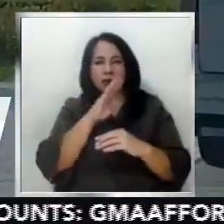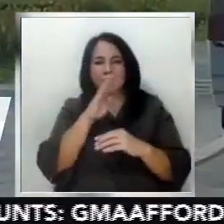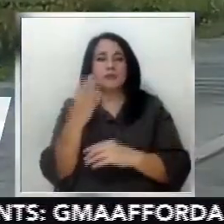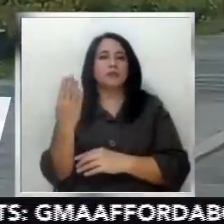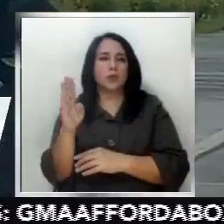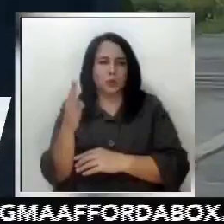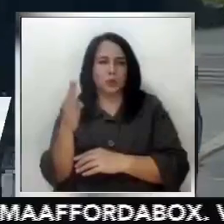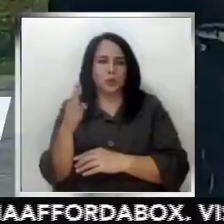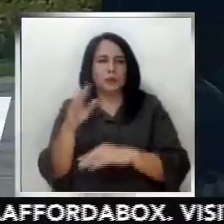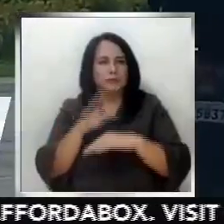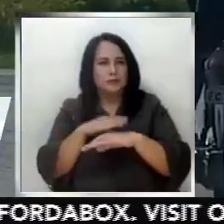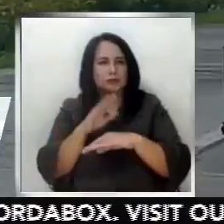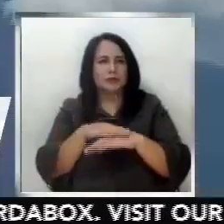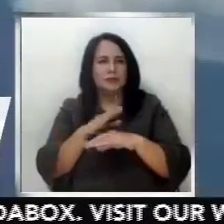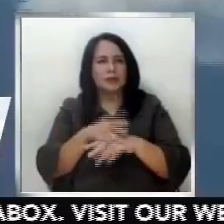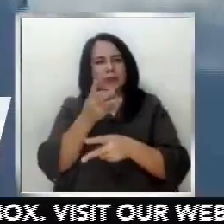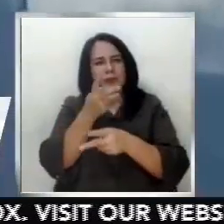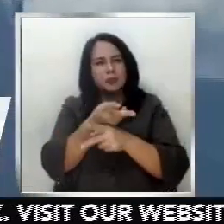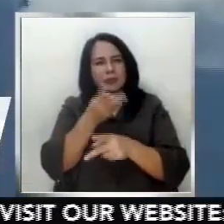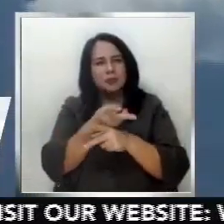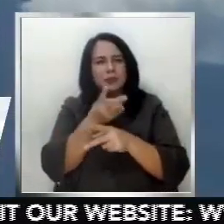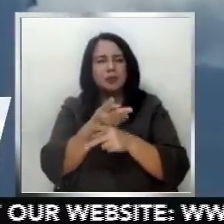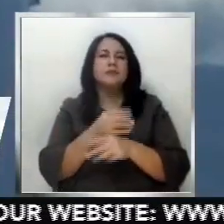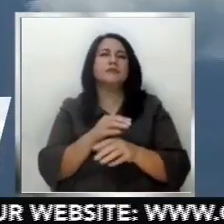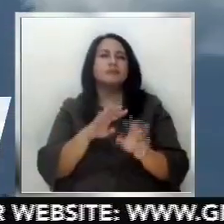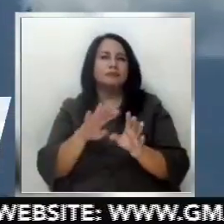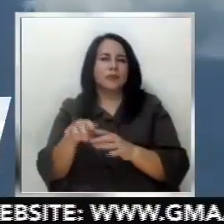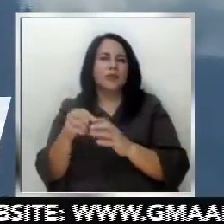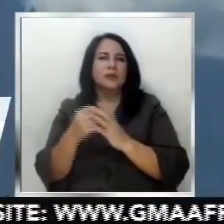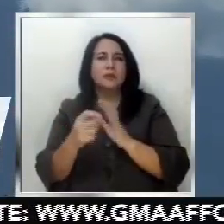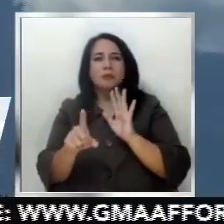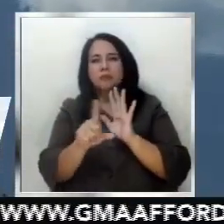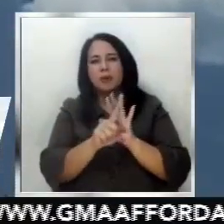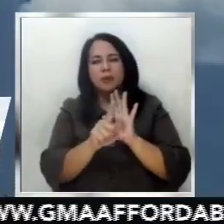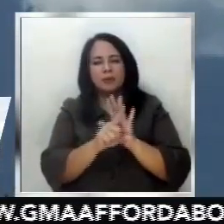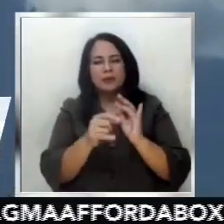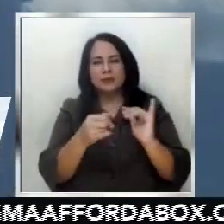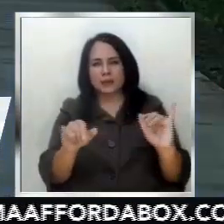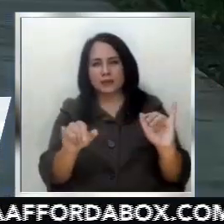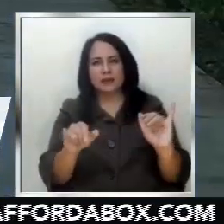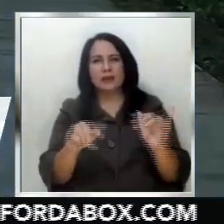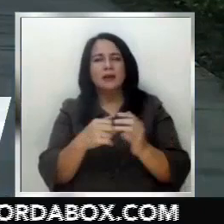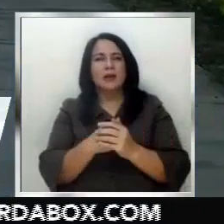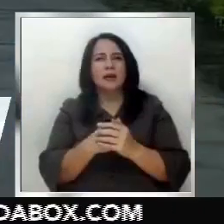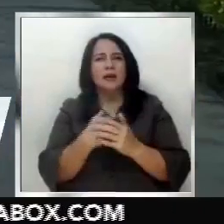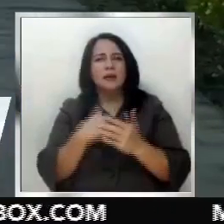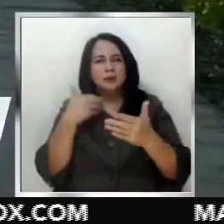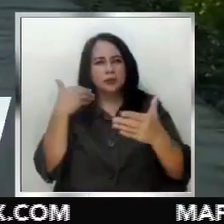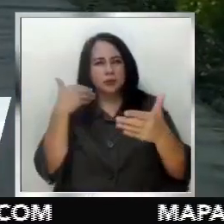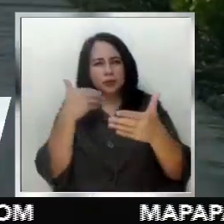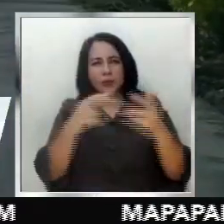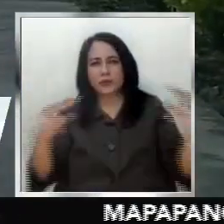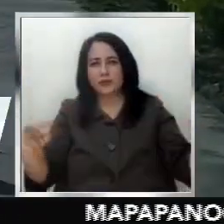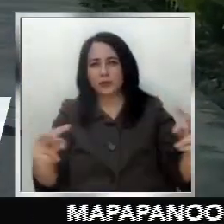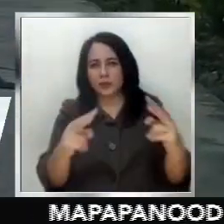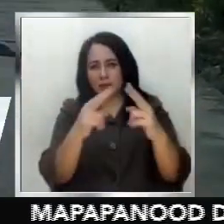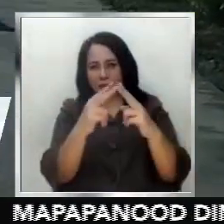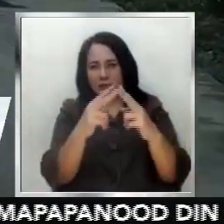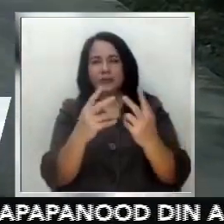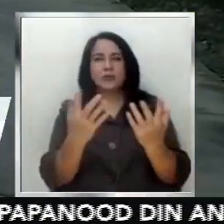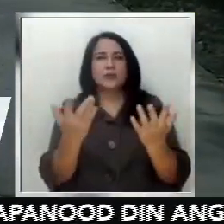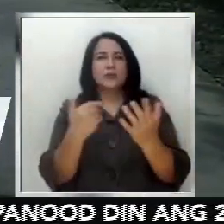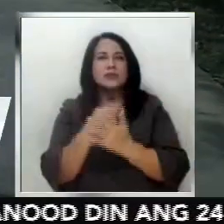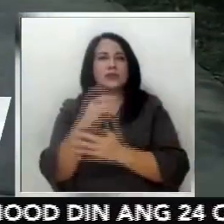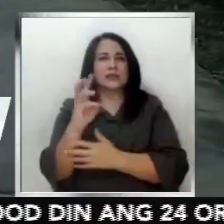ang pagbabantay sa kabila niyan Ipinagbabawal pa rin ng mga autoridad na lumapit sa bulkan lalo sa 6